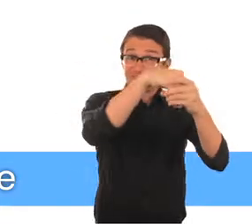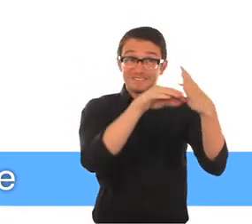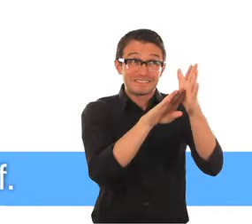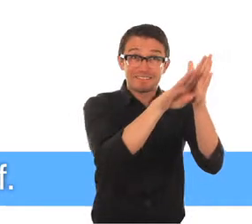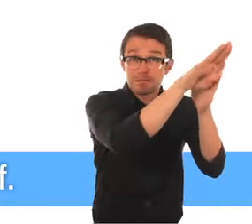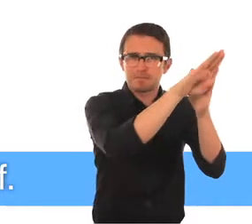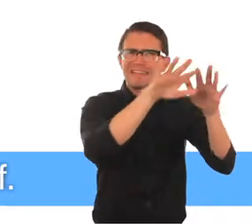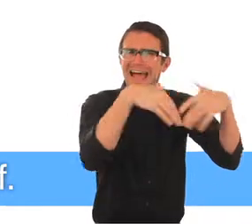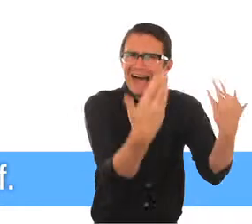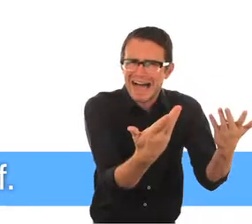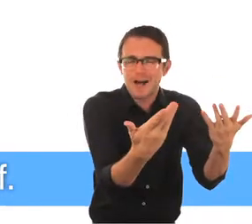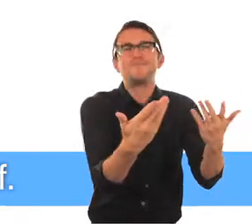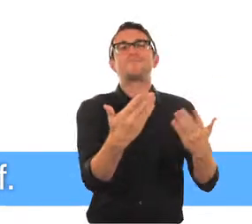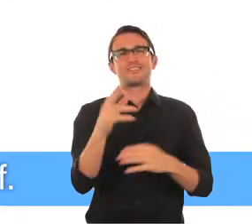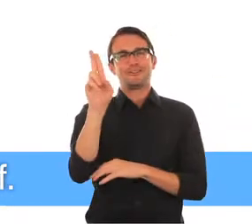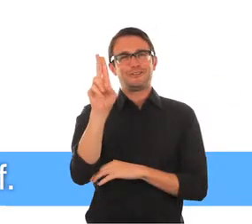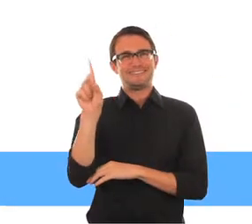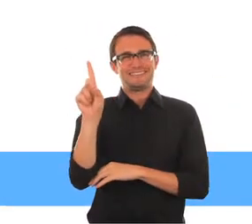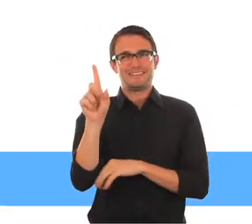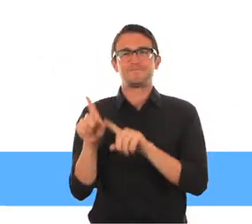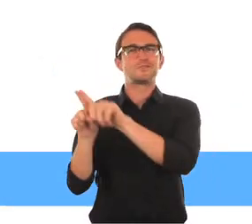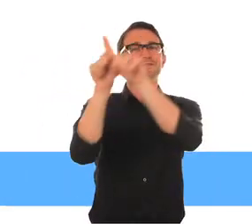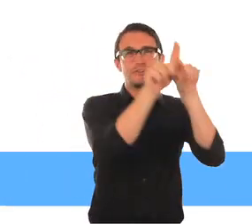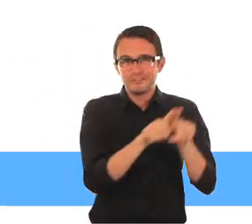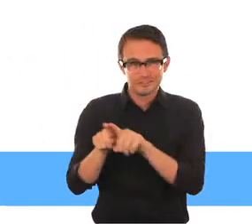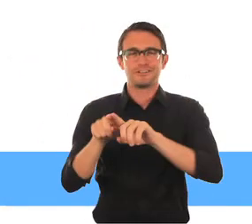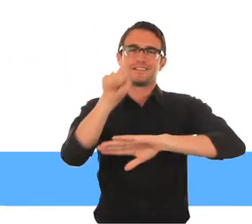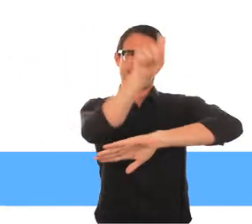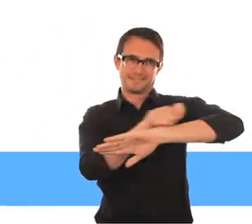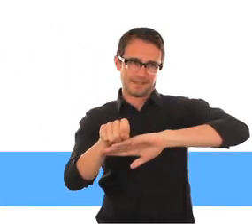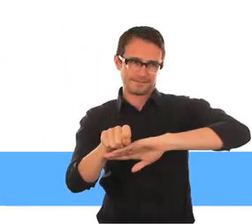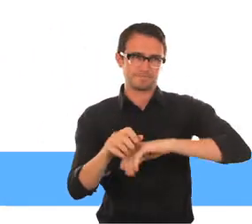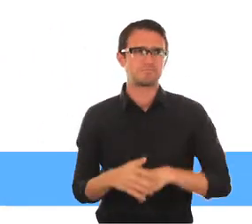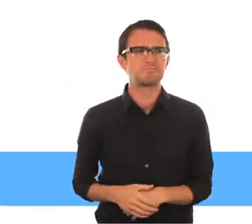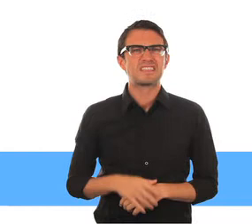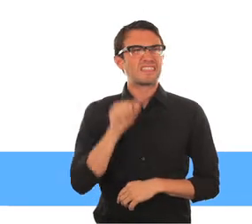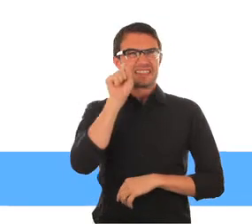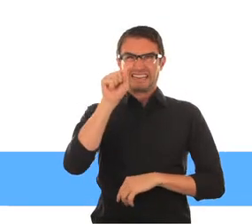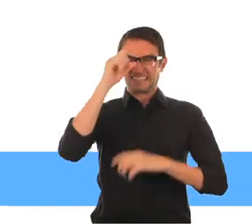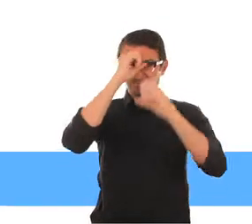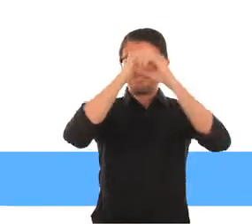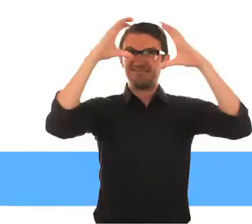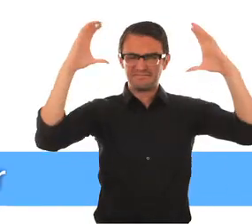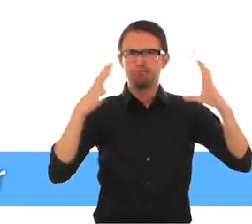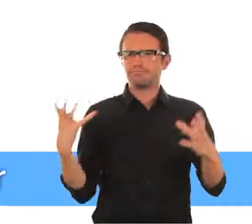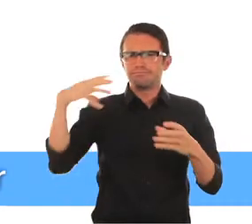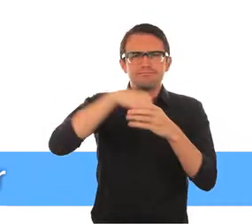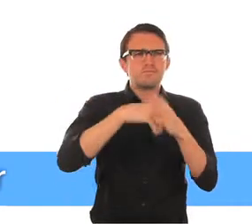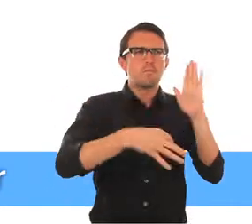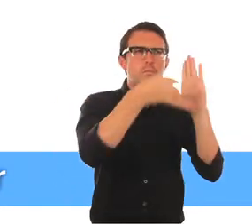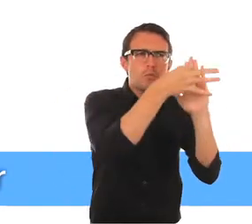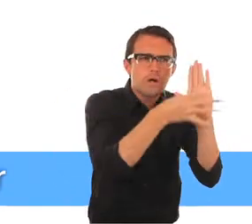conception inclusive universelle est une stratégie clé pour le développement inclusif. C'est un concept par le biais duquel tout ce que nous élaborons, que ce soit une politique